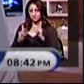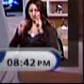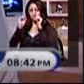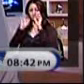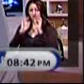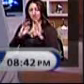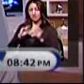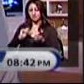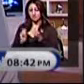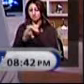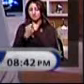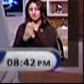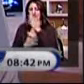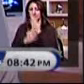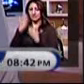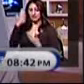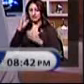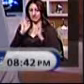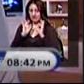قدمت 20% من